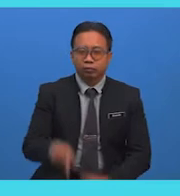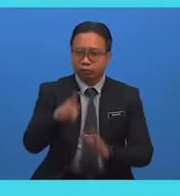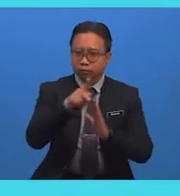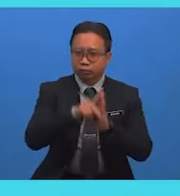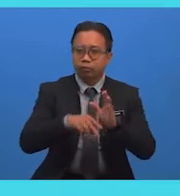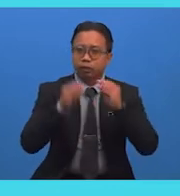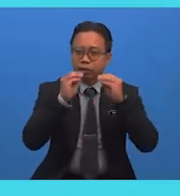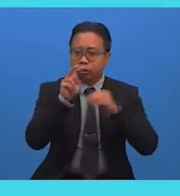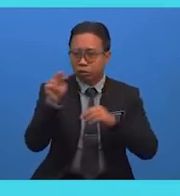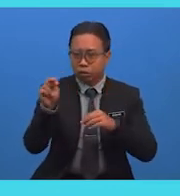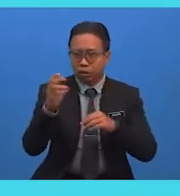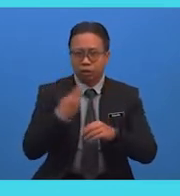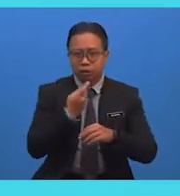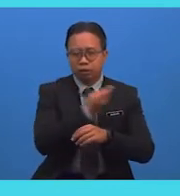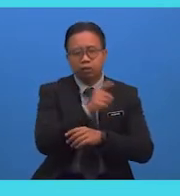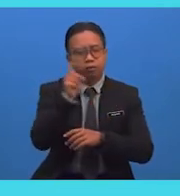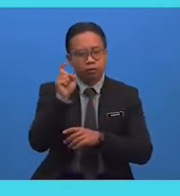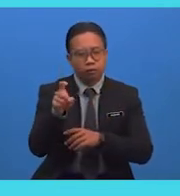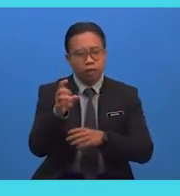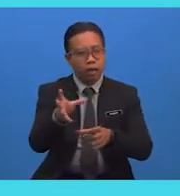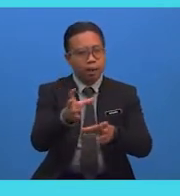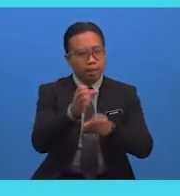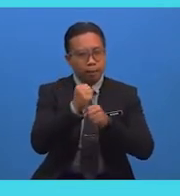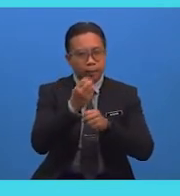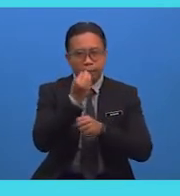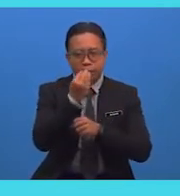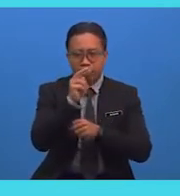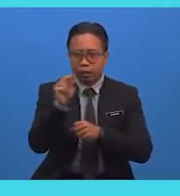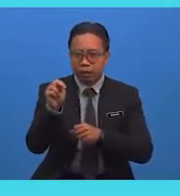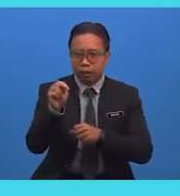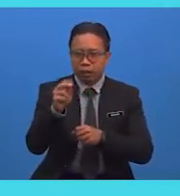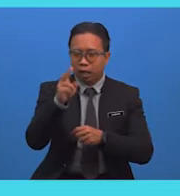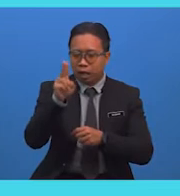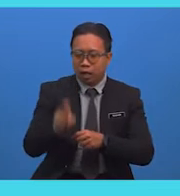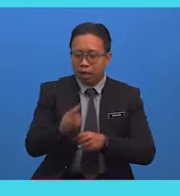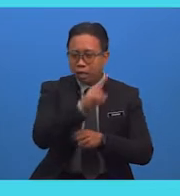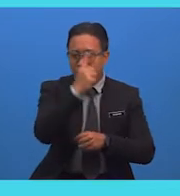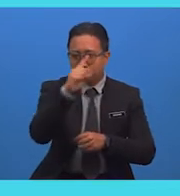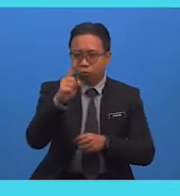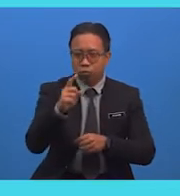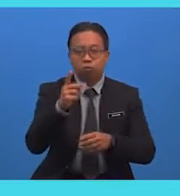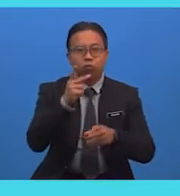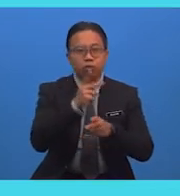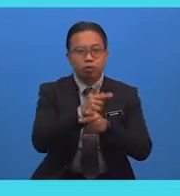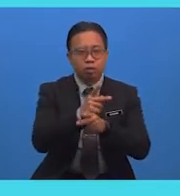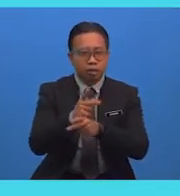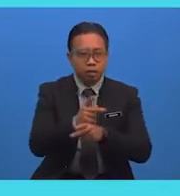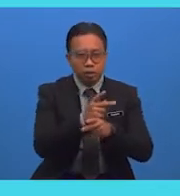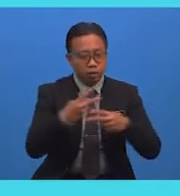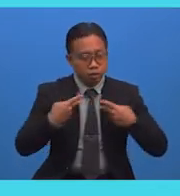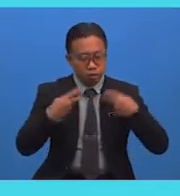yang pertama, kita hendaklah mengambil makanan yang halal untuk menjamin kesihatan